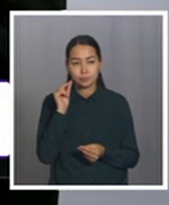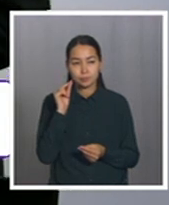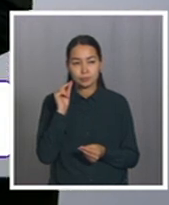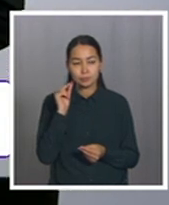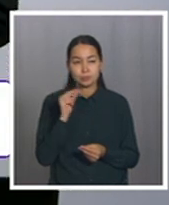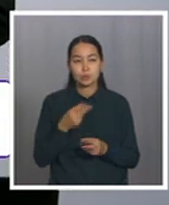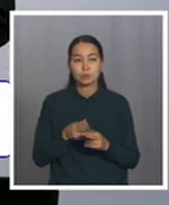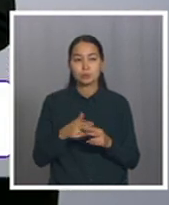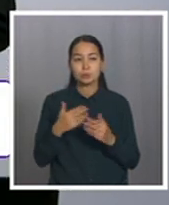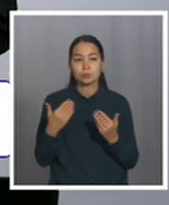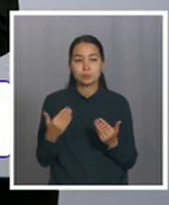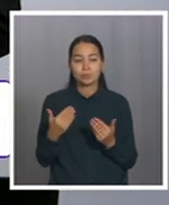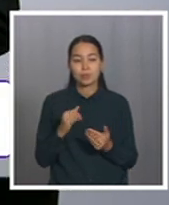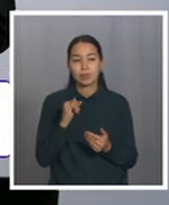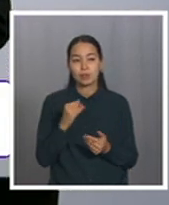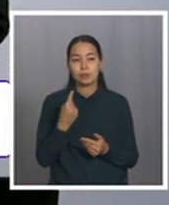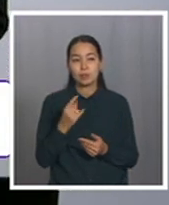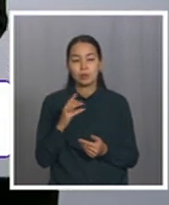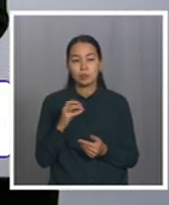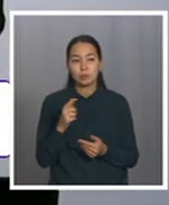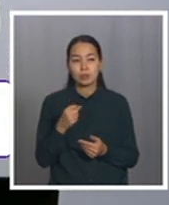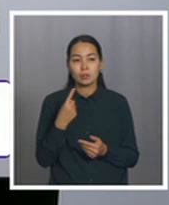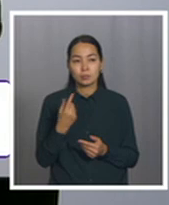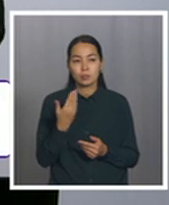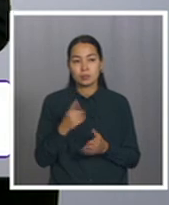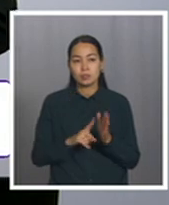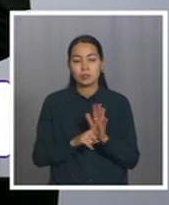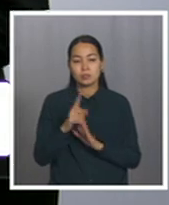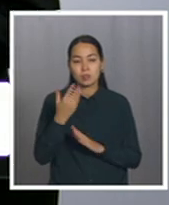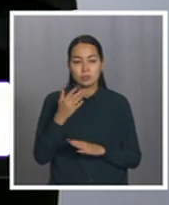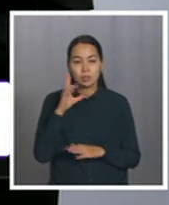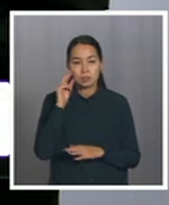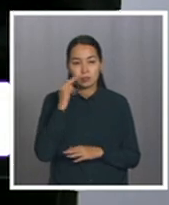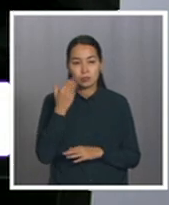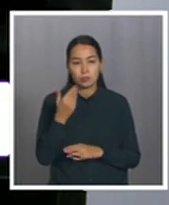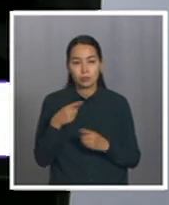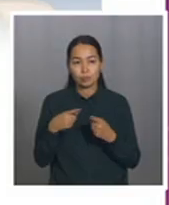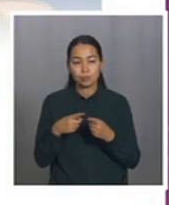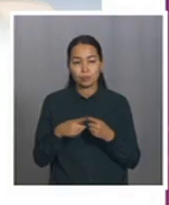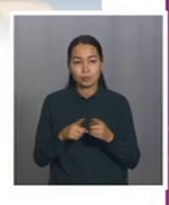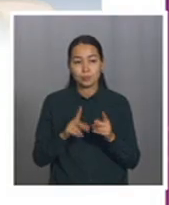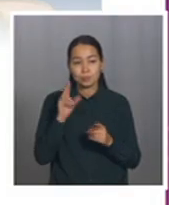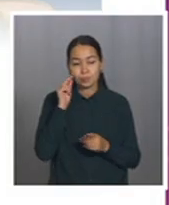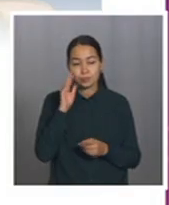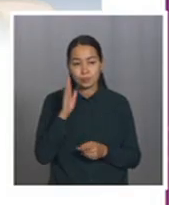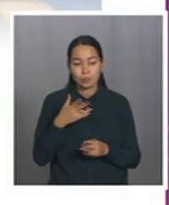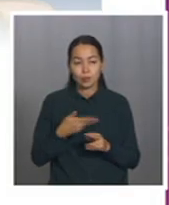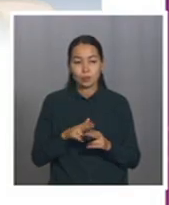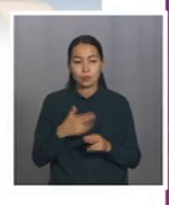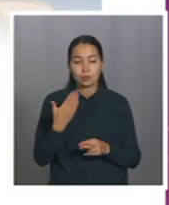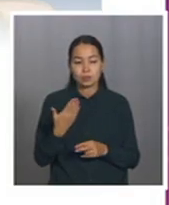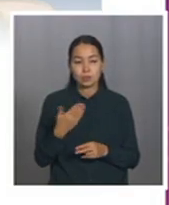Сонымен I1, омега-1 егер бастапқы инерция моменті мен бастапқы бұрыштық жылдамдықтың мәні болса, ол тең болу